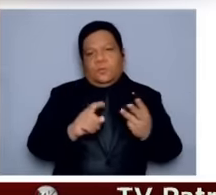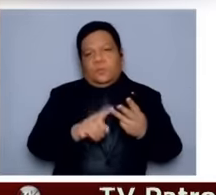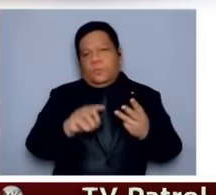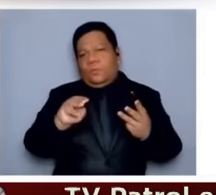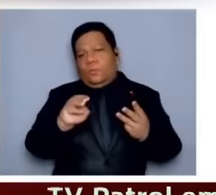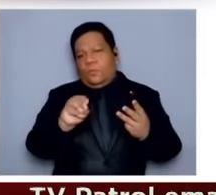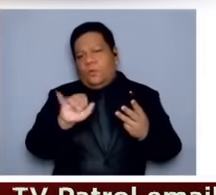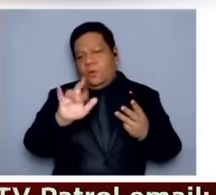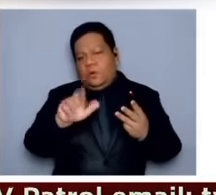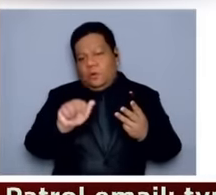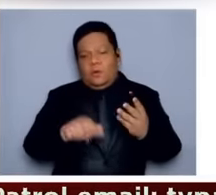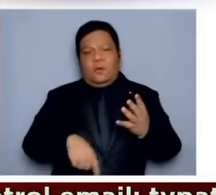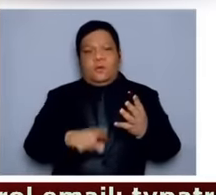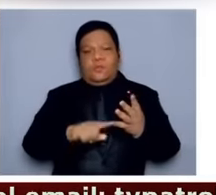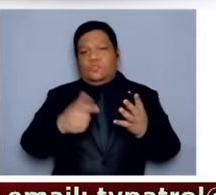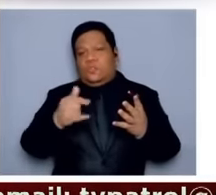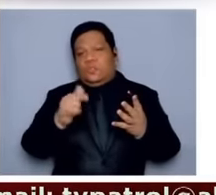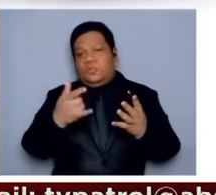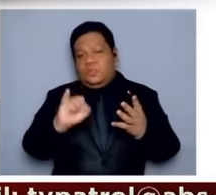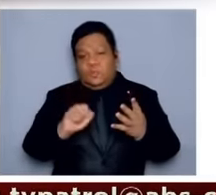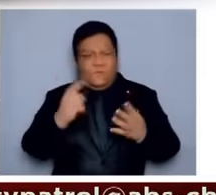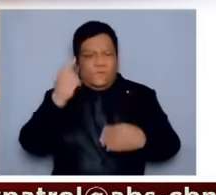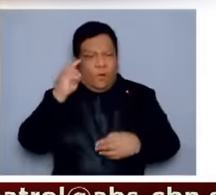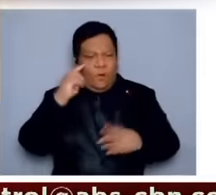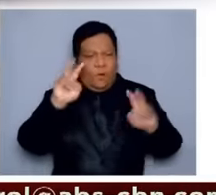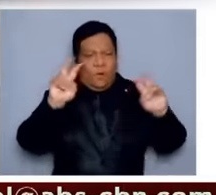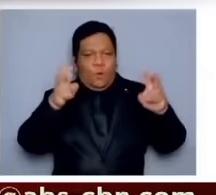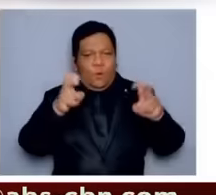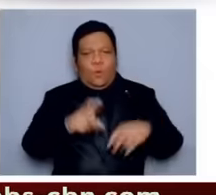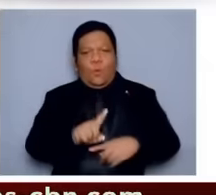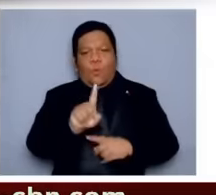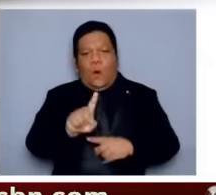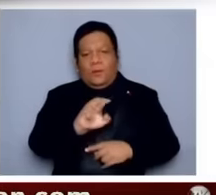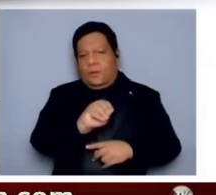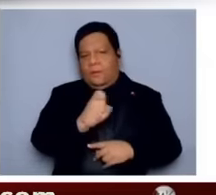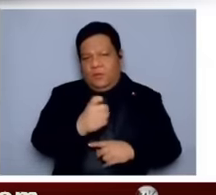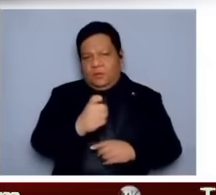De Lana para sa 1MX Music Festival.